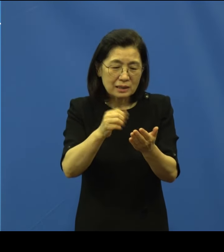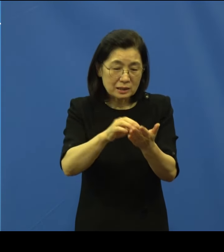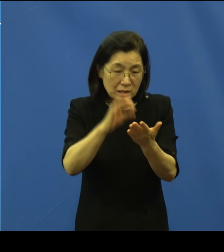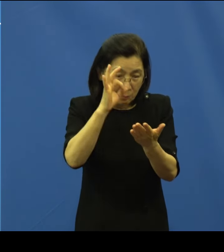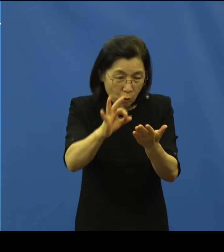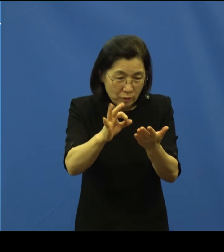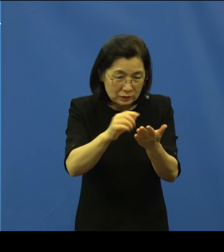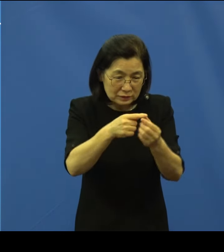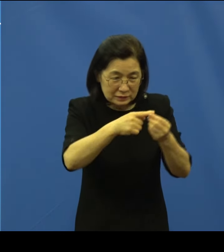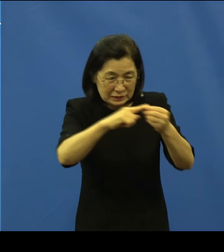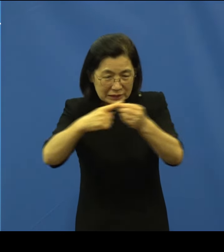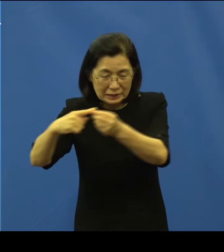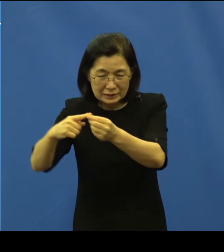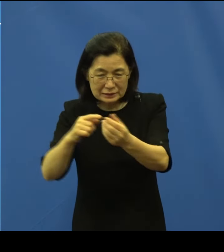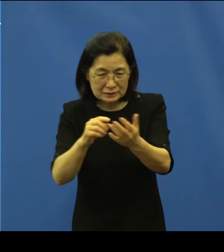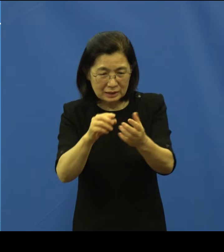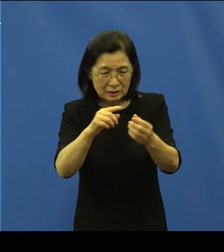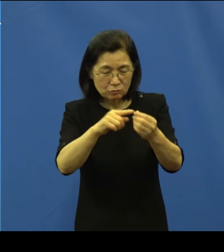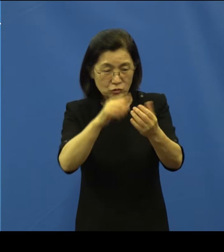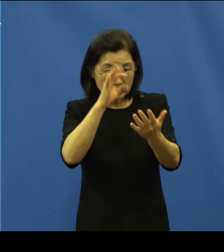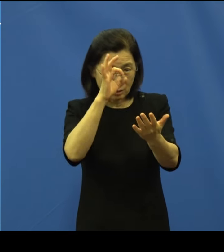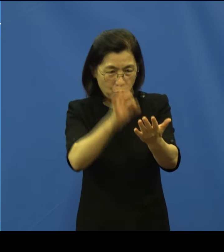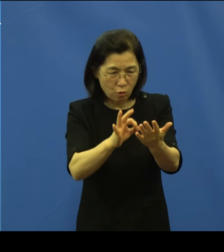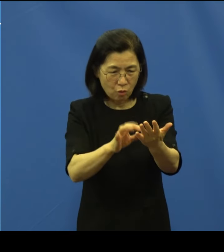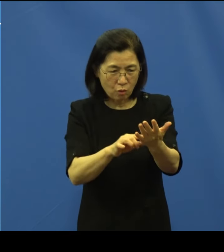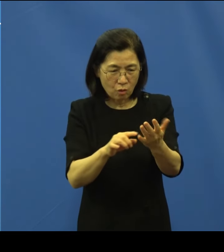어머 어떡하나 뭐 이러고